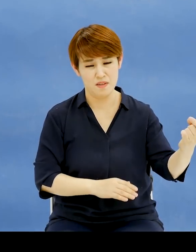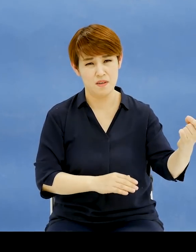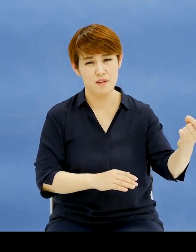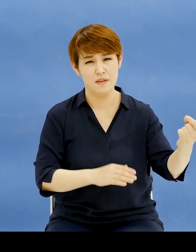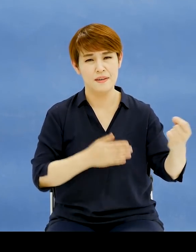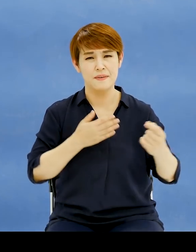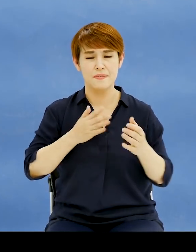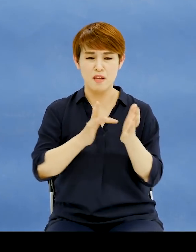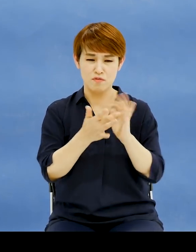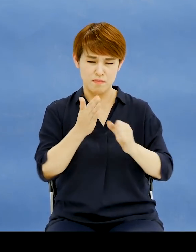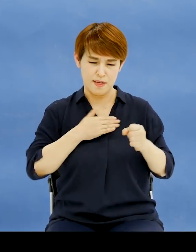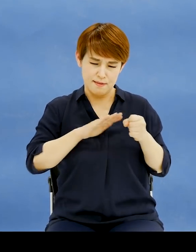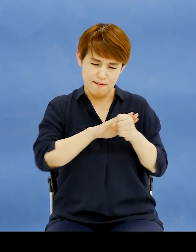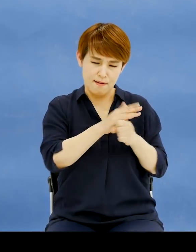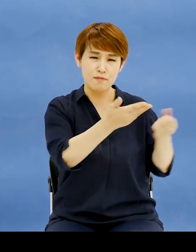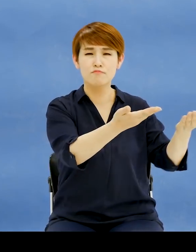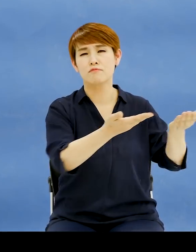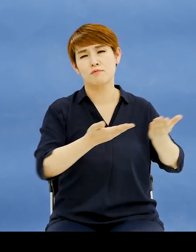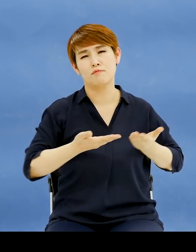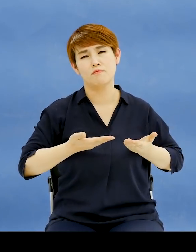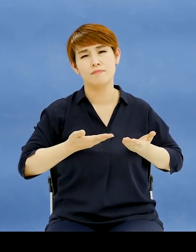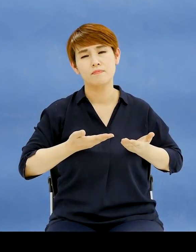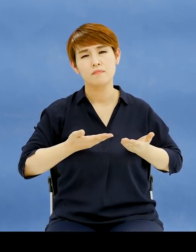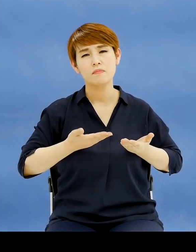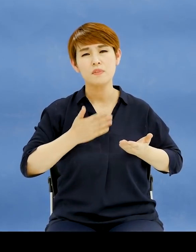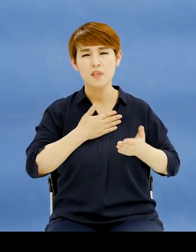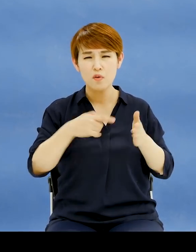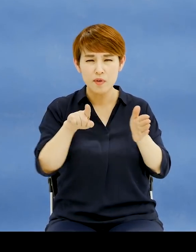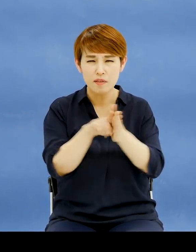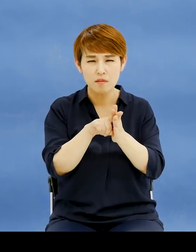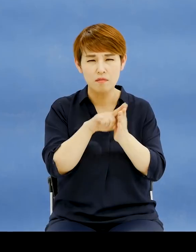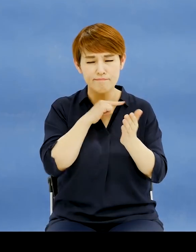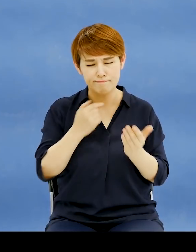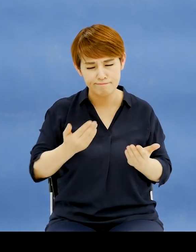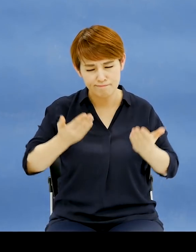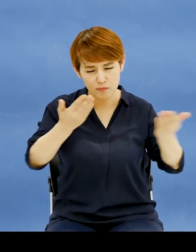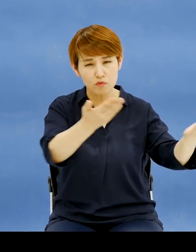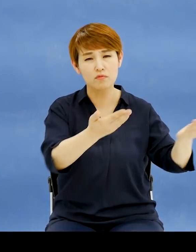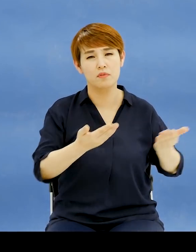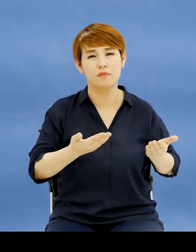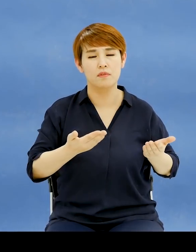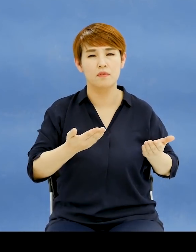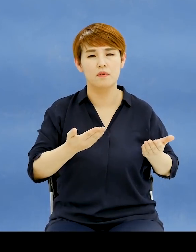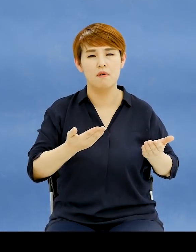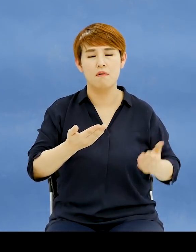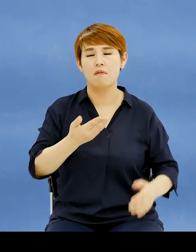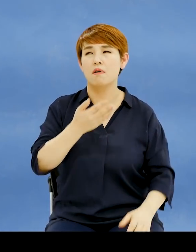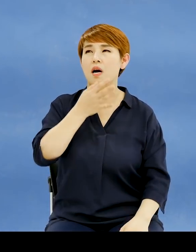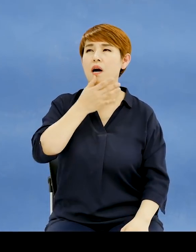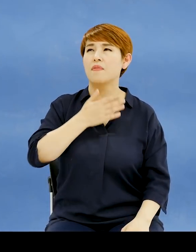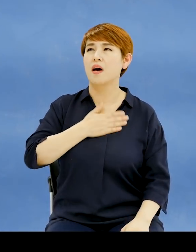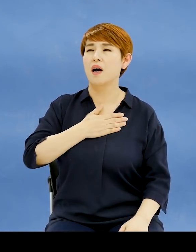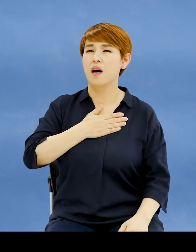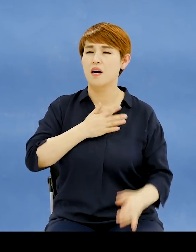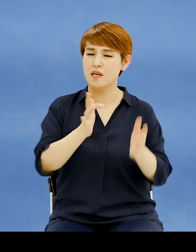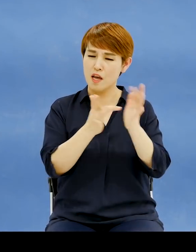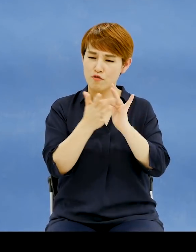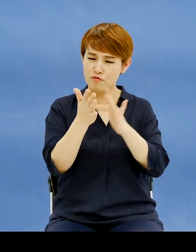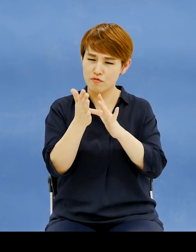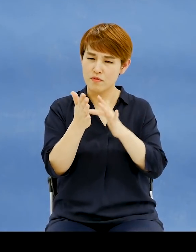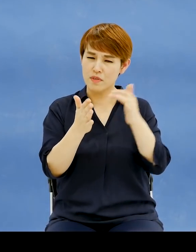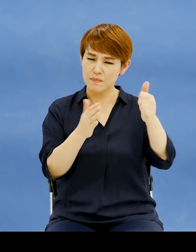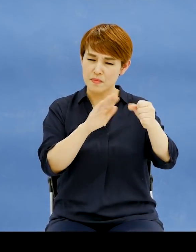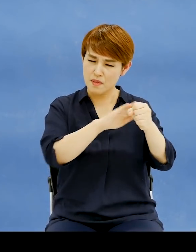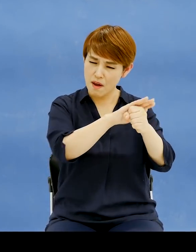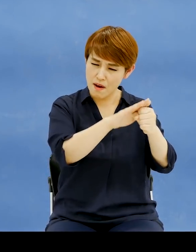예수님 그렇게까지 나를 사랑하시고 그렇게까지 나를 위해서 일하셨는데 내가 진짜